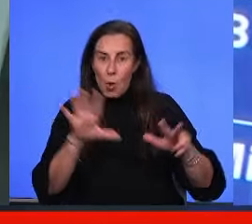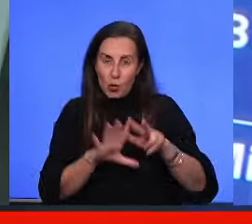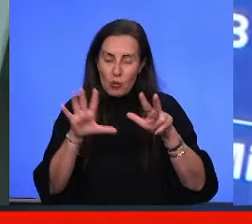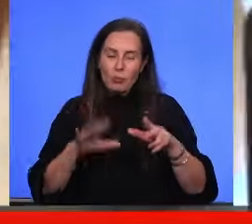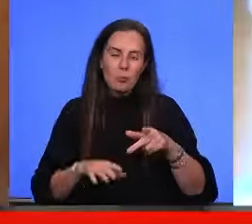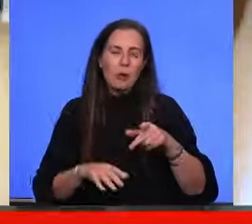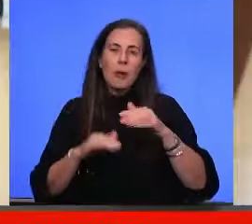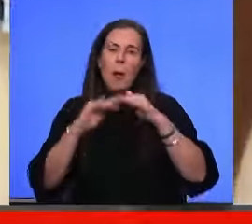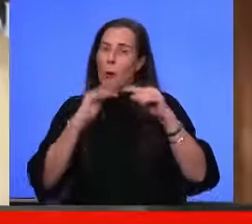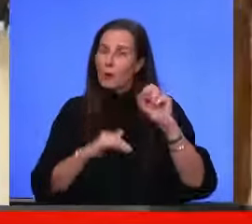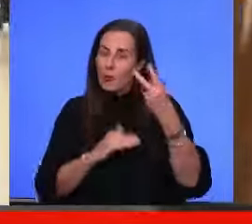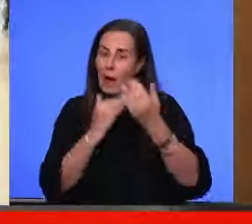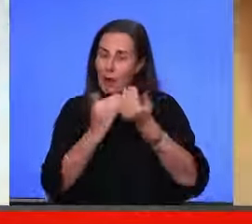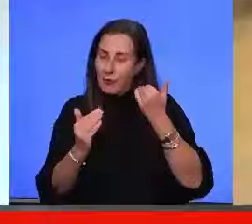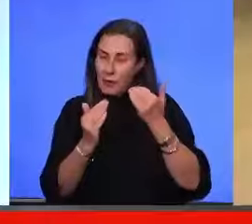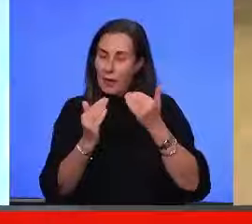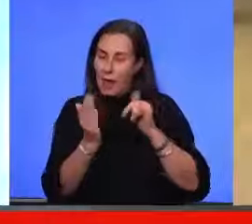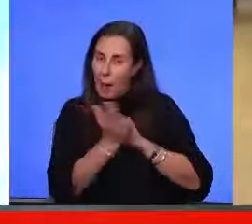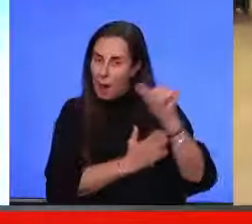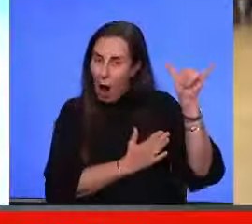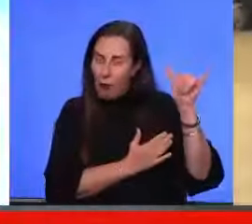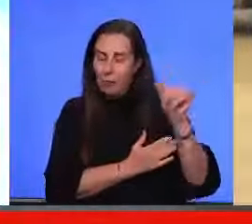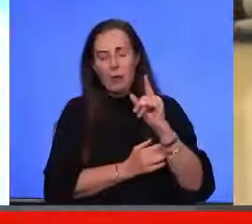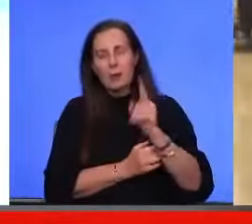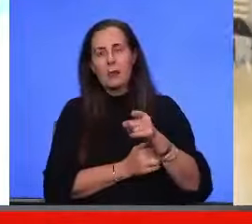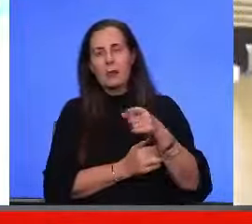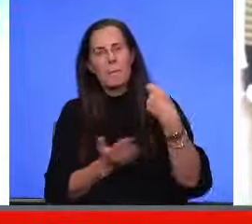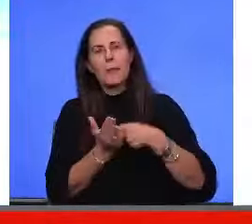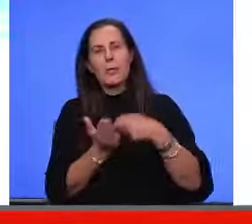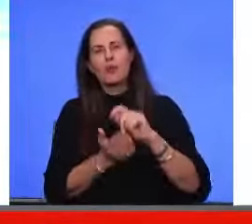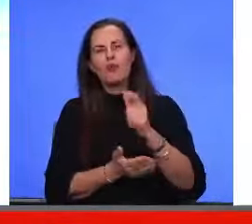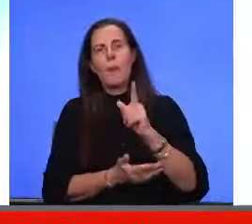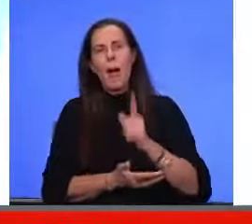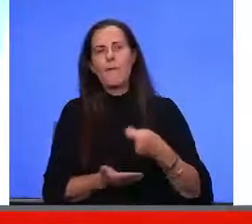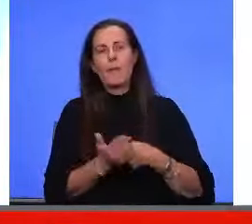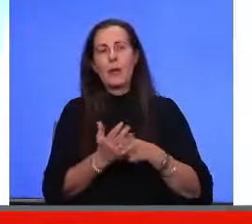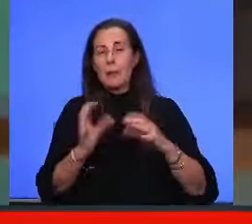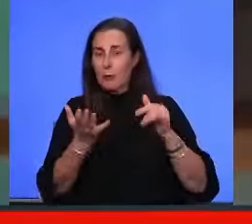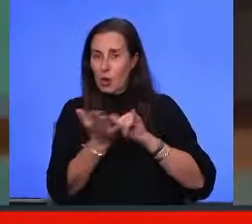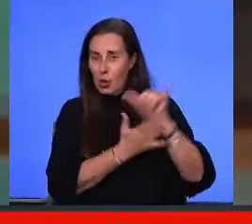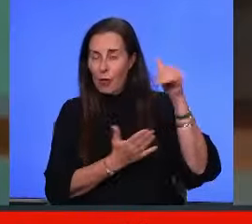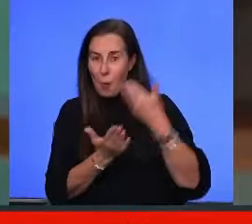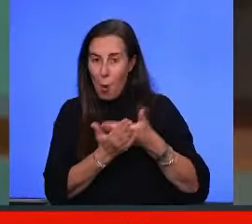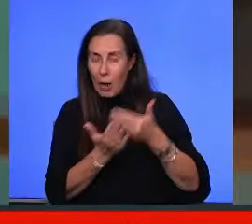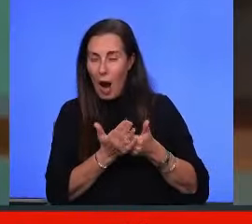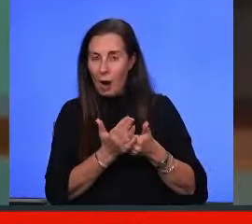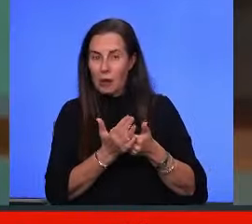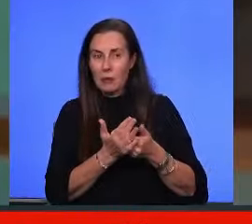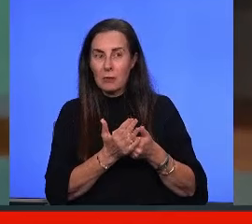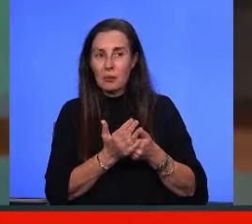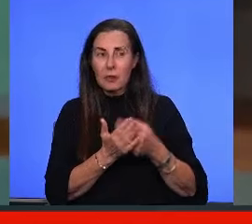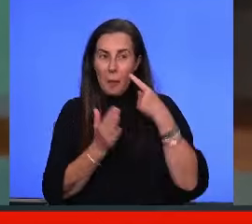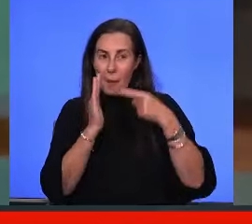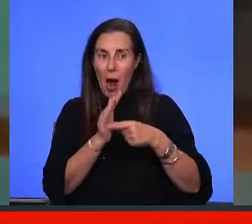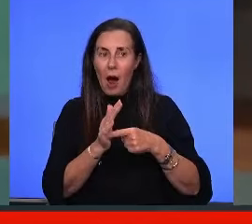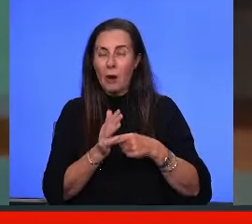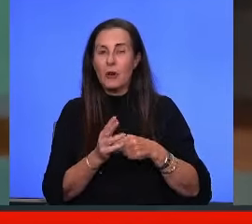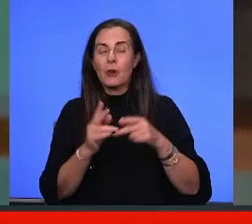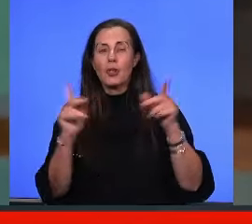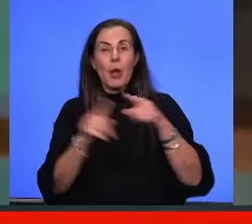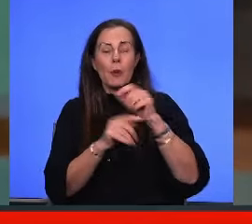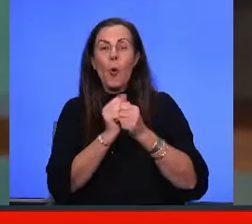פחות משבועיים לפני מועד ההמראה, מגיע לכם פיצוי כספי. אם חברת התעופה מוכיחה ומראה שהביטול